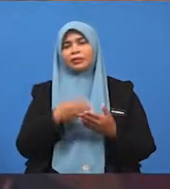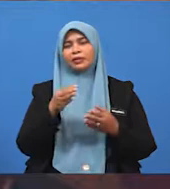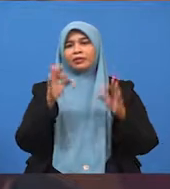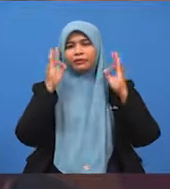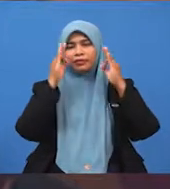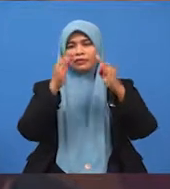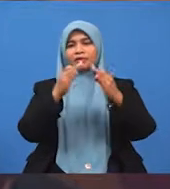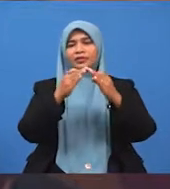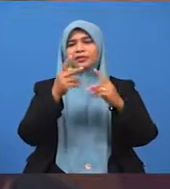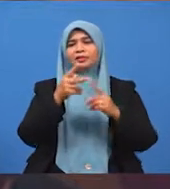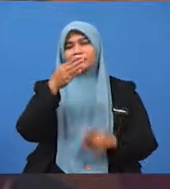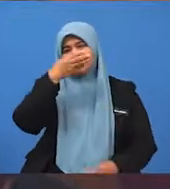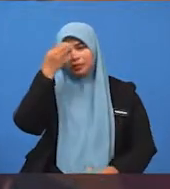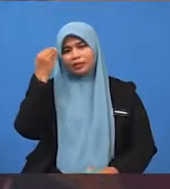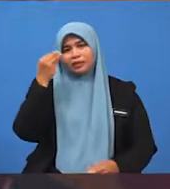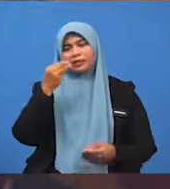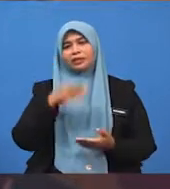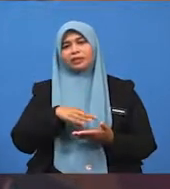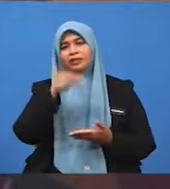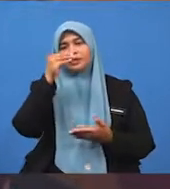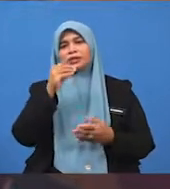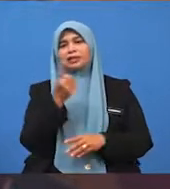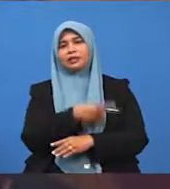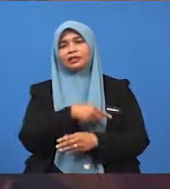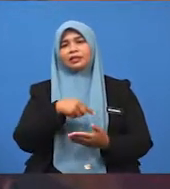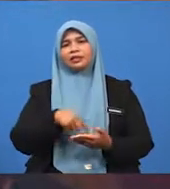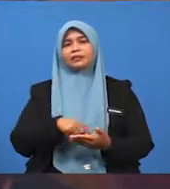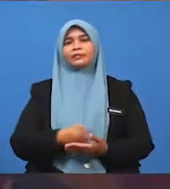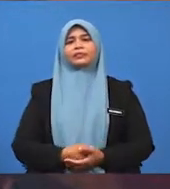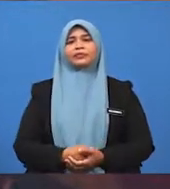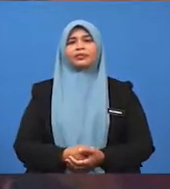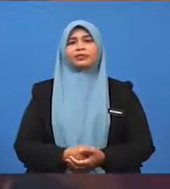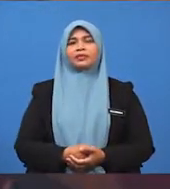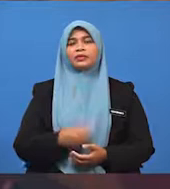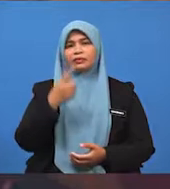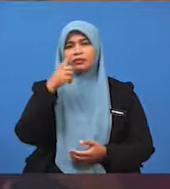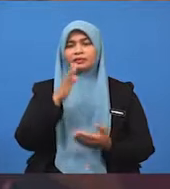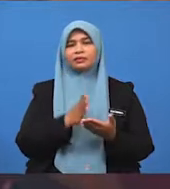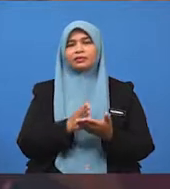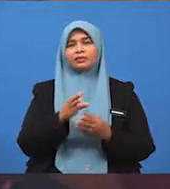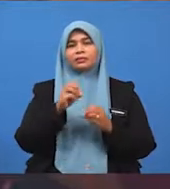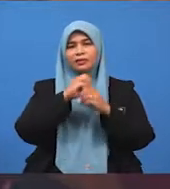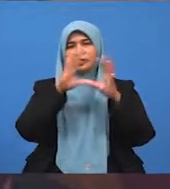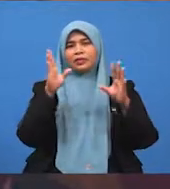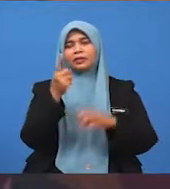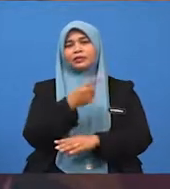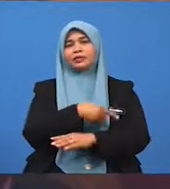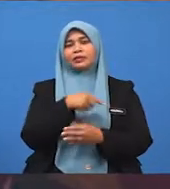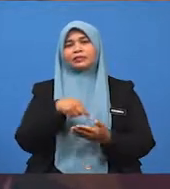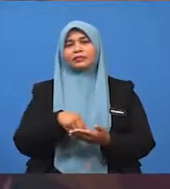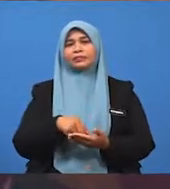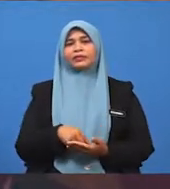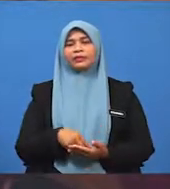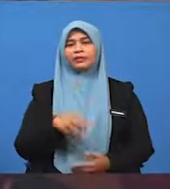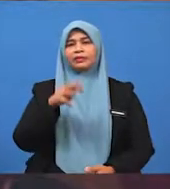Murid-murid yang dihormati sekalian, kita telah mengetahui cara Al-Quran diturunkan. Jadi